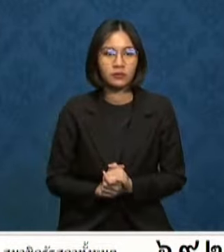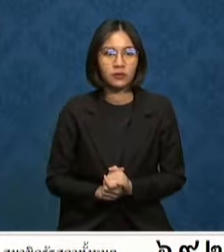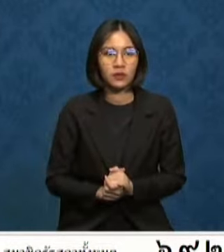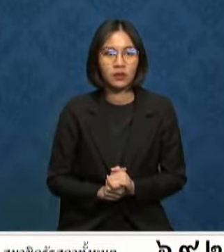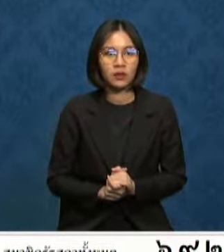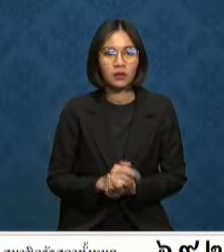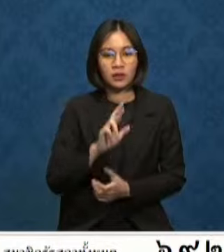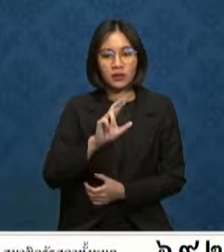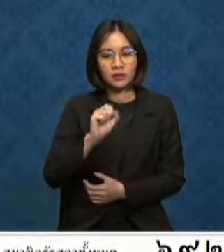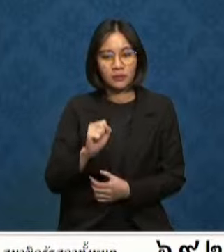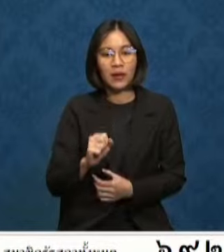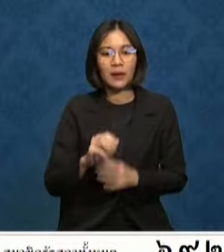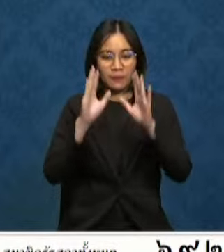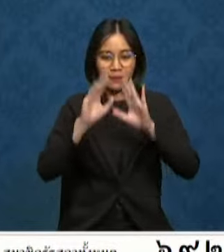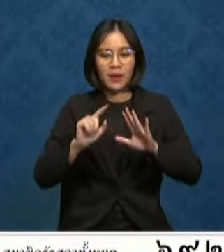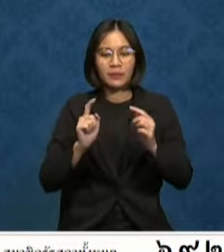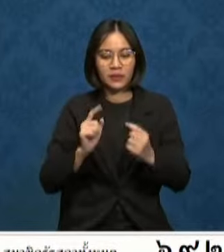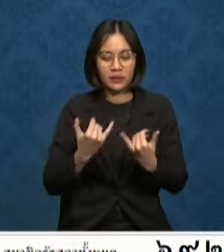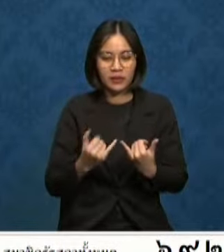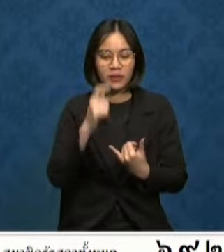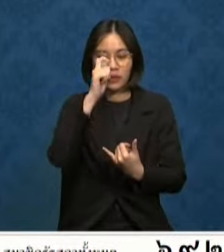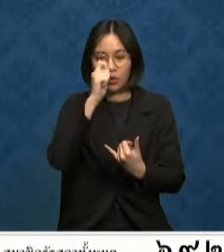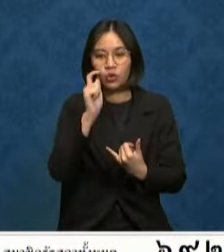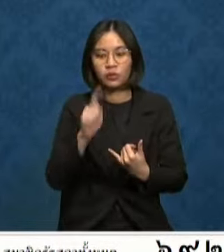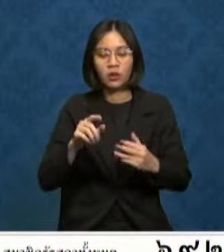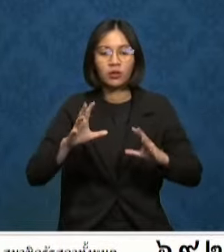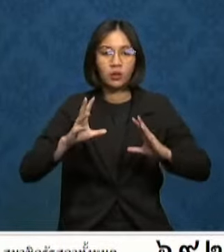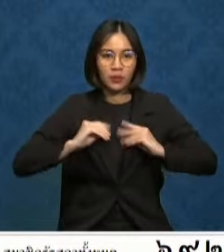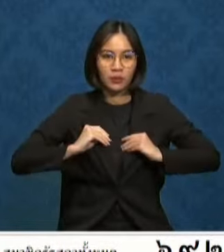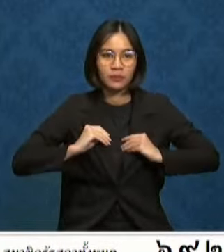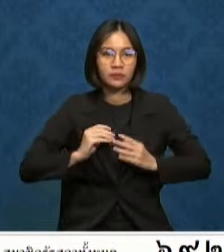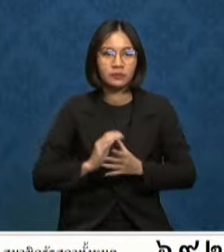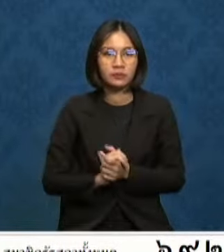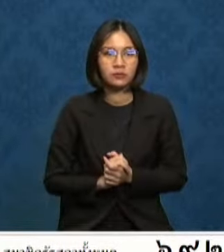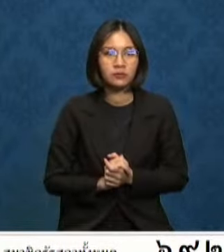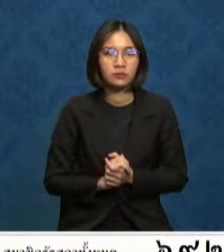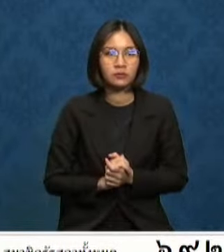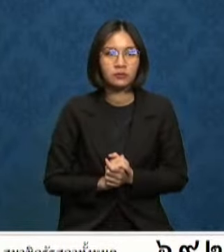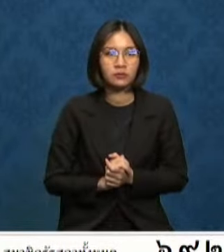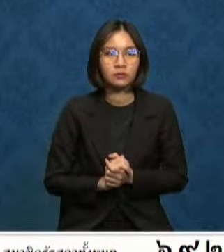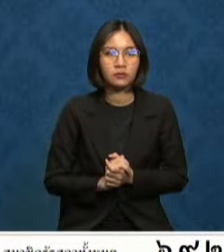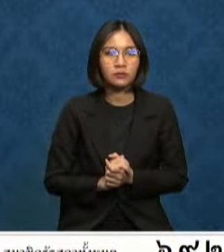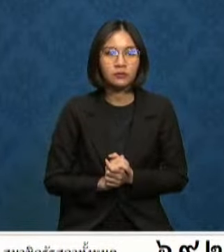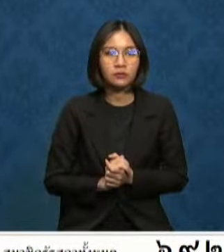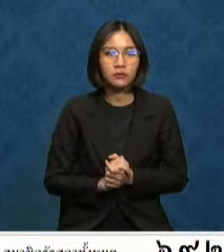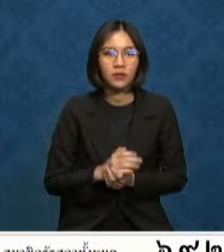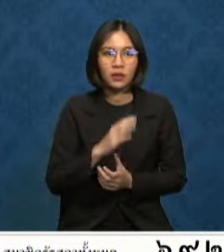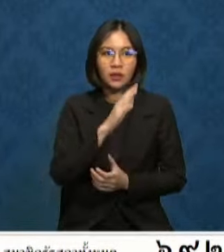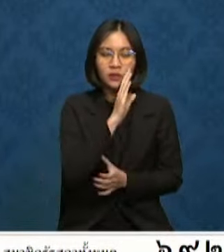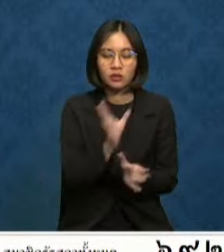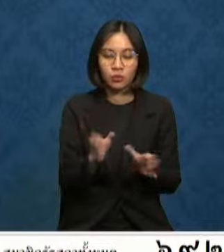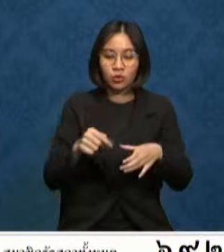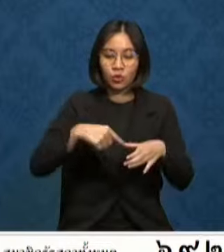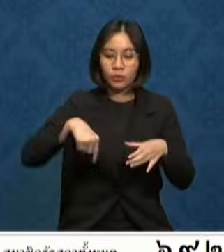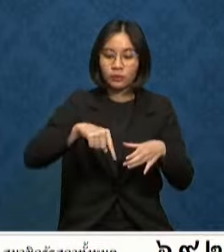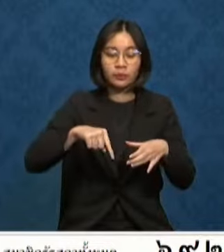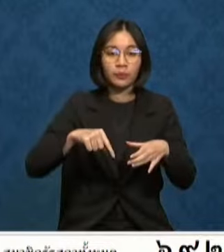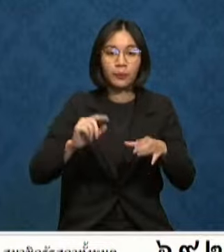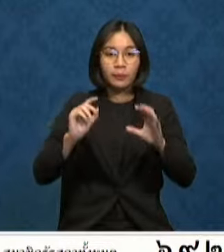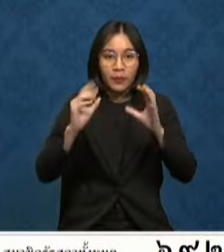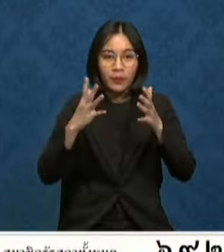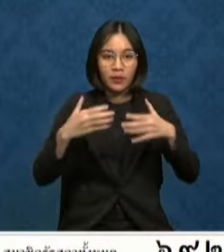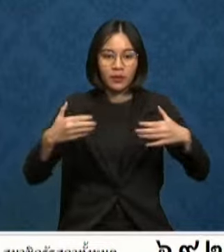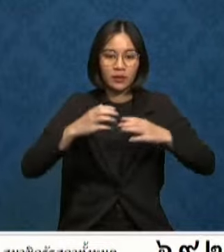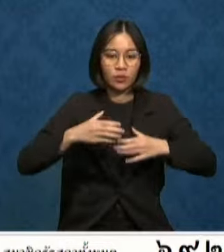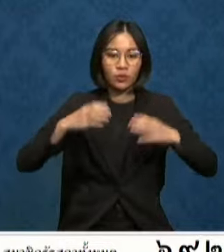ถาตั้งในสภามัออกมาแบนี้กตเขารบกันก็ยอมรบแล้วันนั้นถ้าเราคิดว่ถ้าเราไม่ตั้งแล้